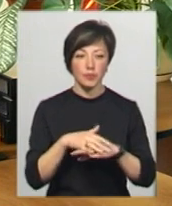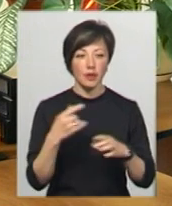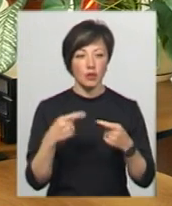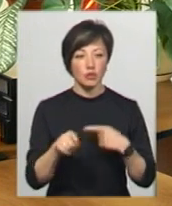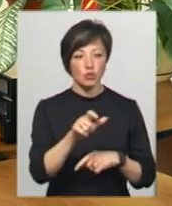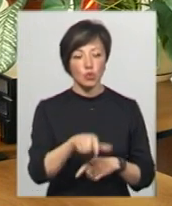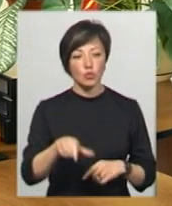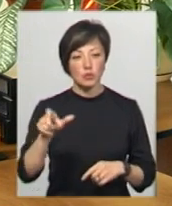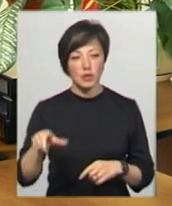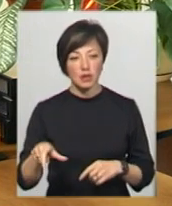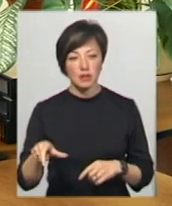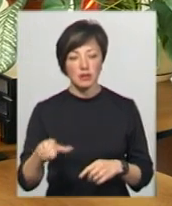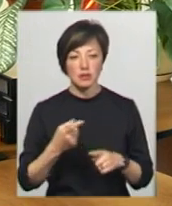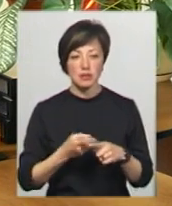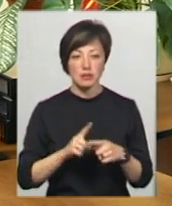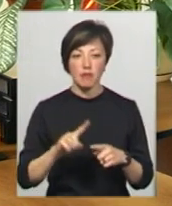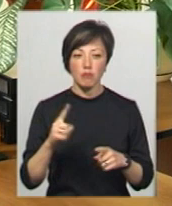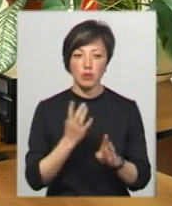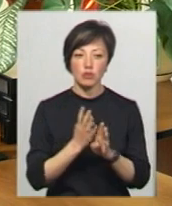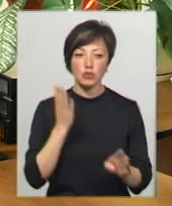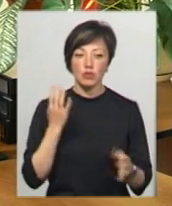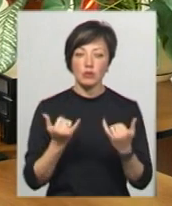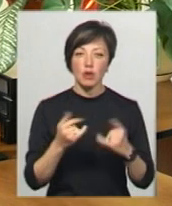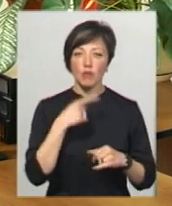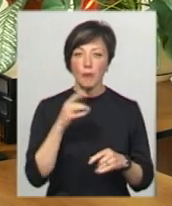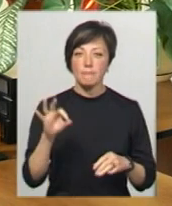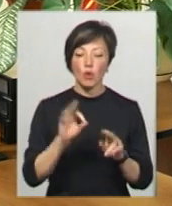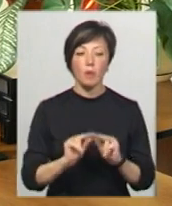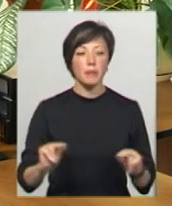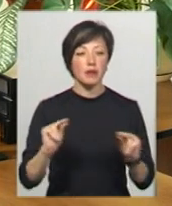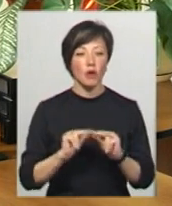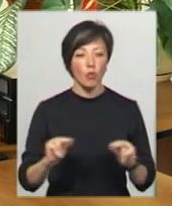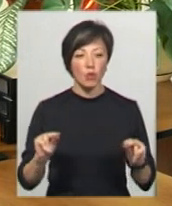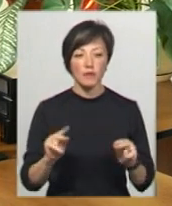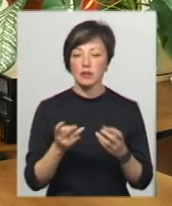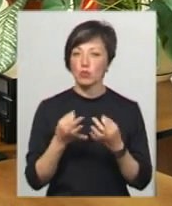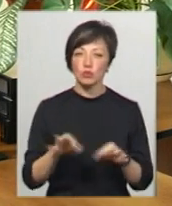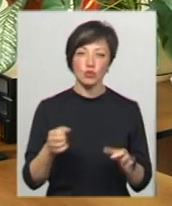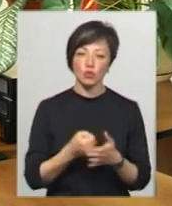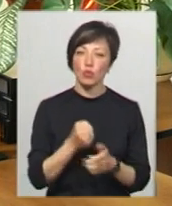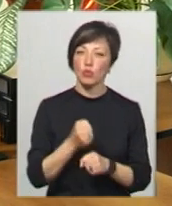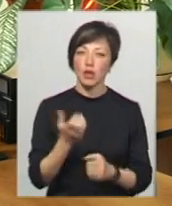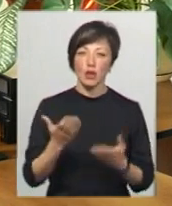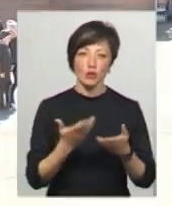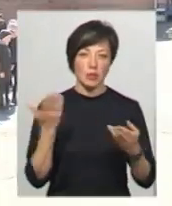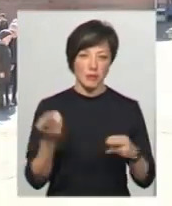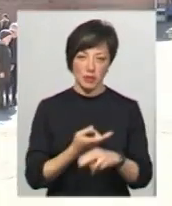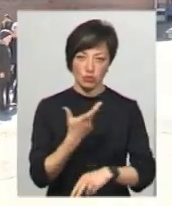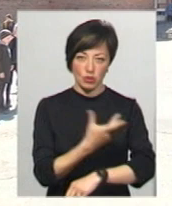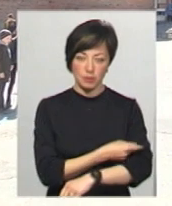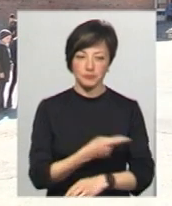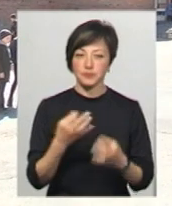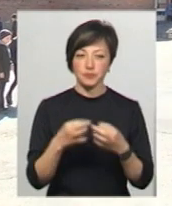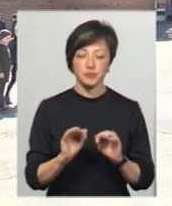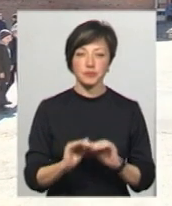інших людей, це в першу чергу ми зараз говоримо про педагогів, недопущення до роботи, якщо вони не щеплені.